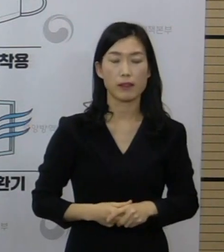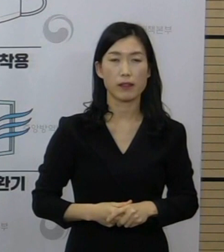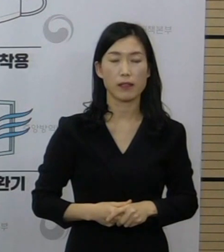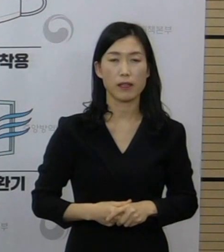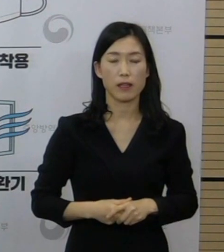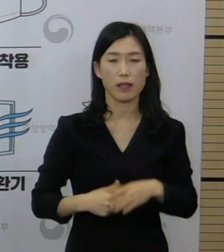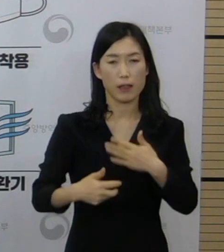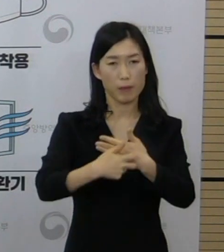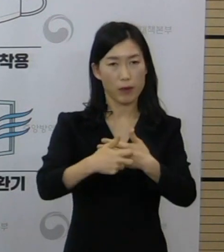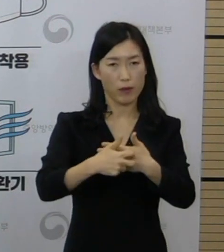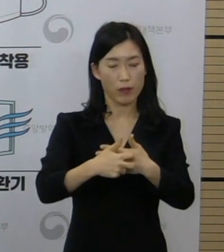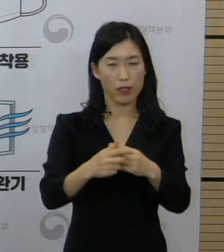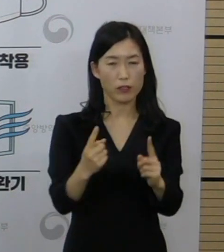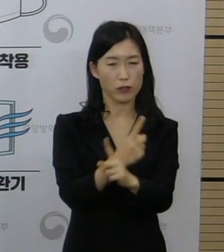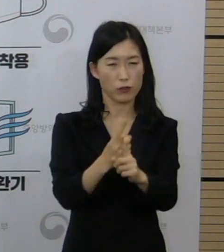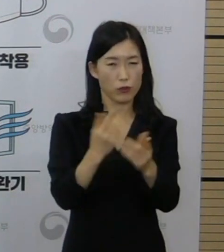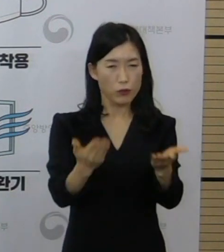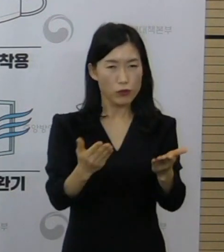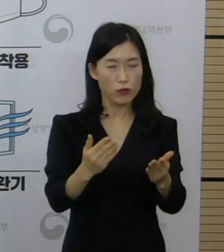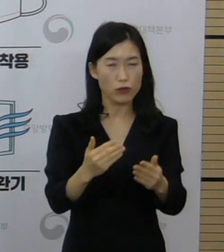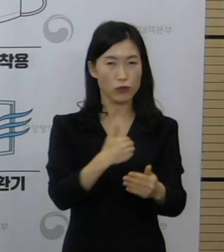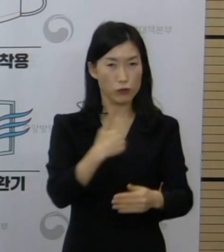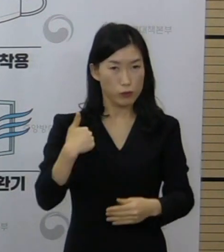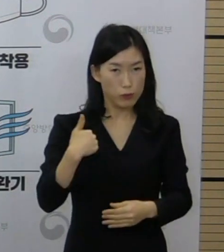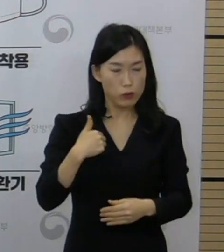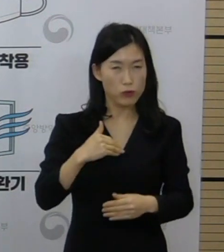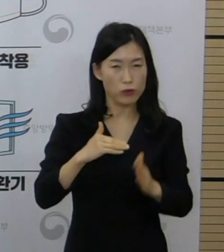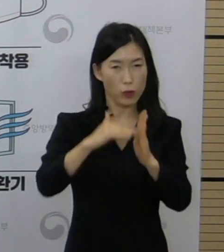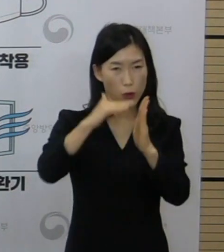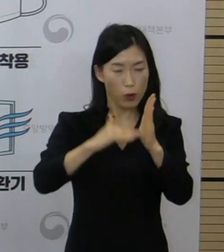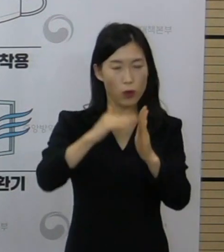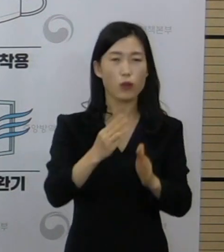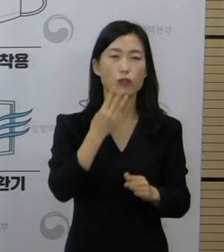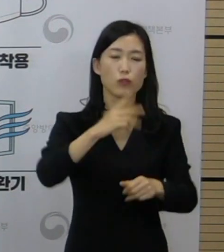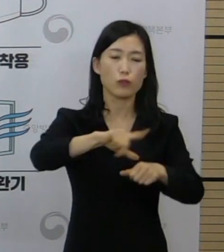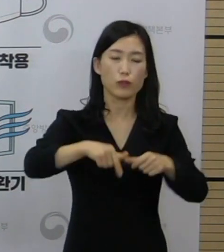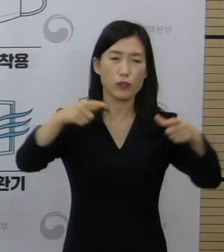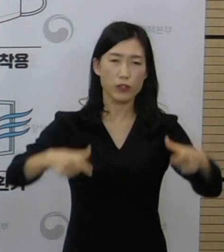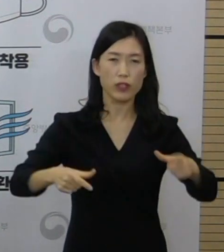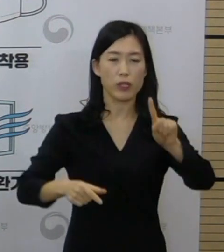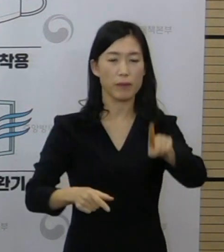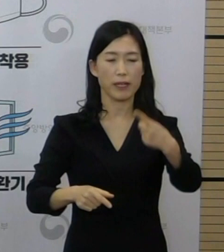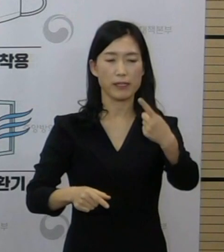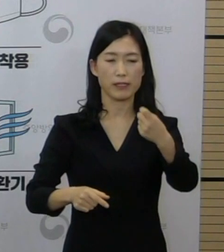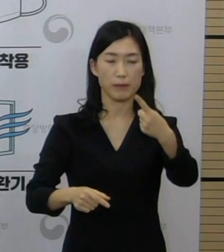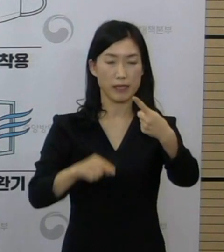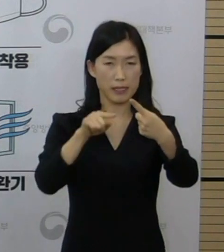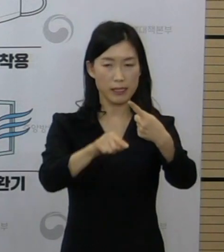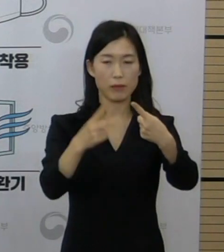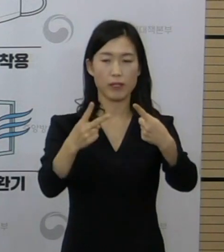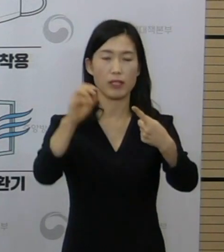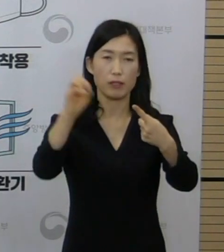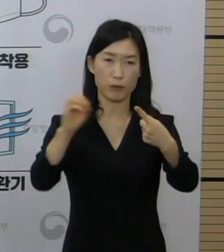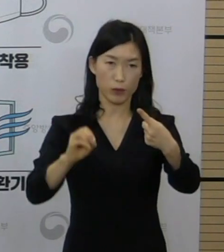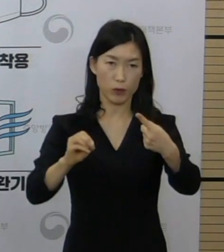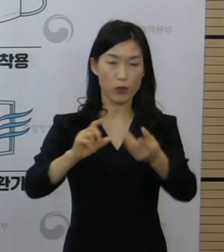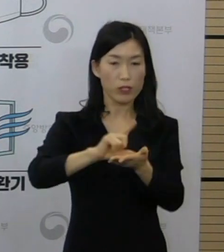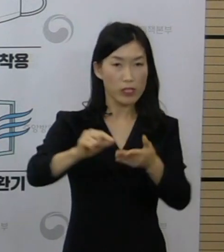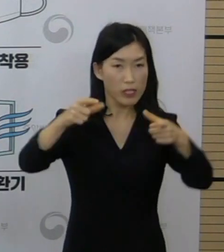의료 대응 역량 대비 발생 비율은 수도권이 111.2%, 비수도권은